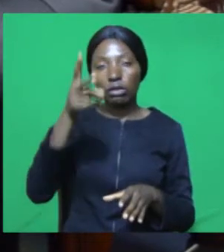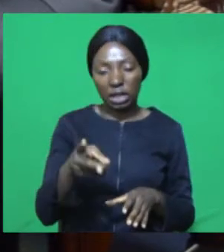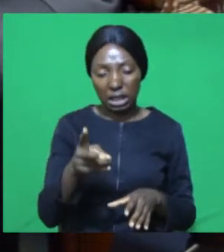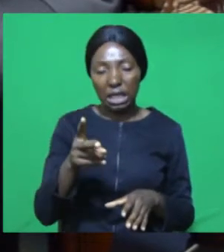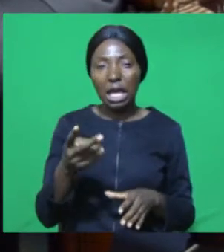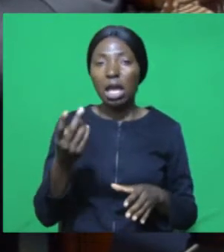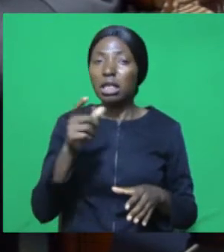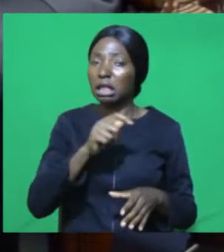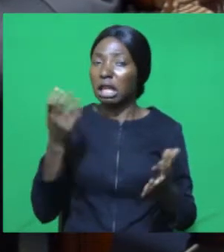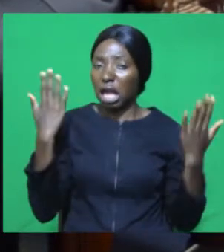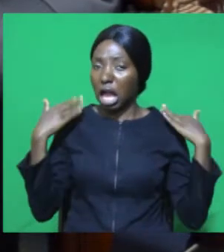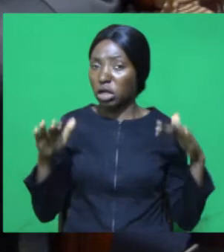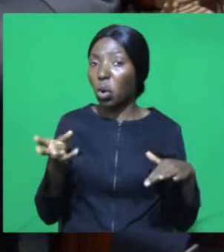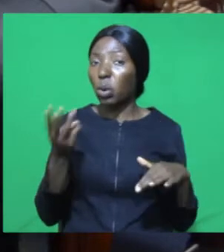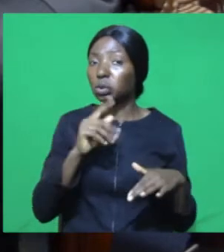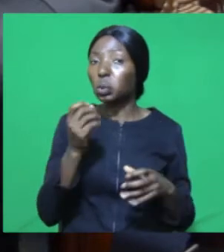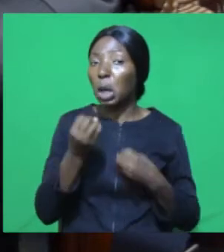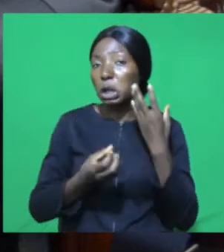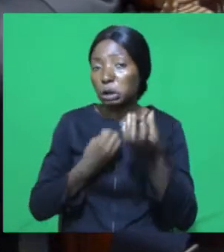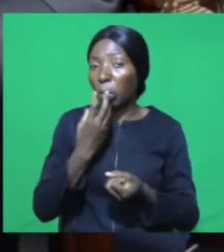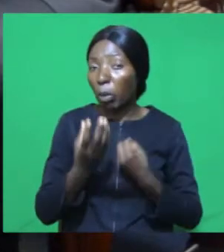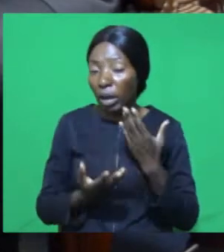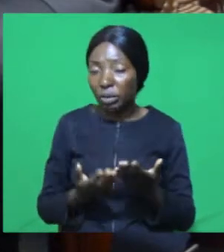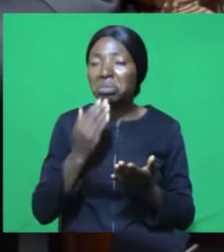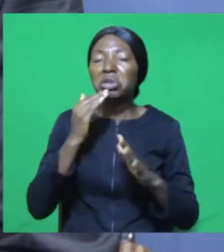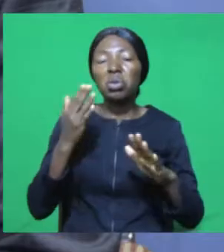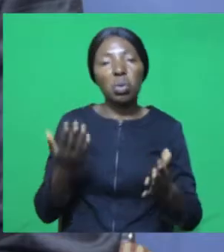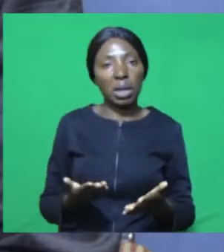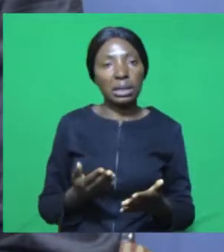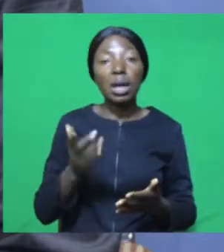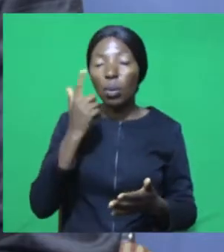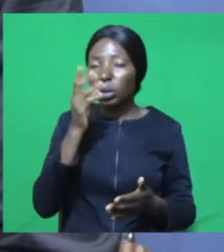ngulike kutisunorele. Okay. Kwa hati izo suza zi